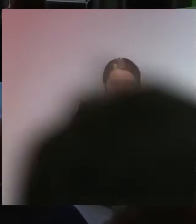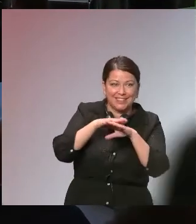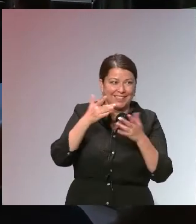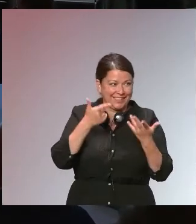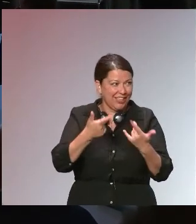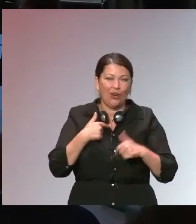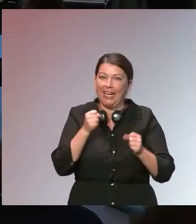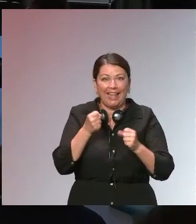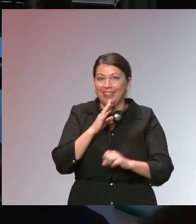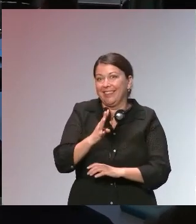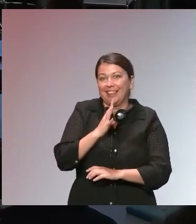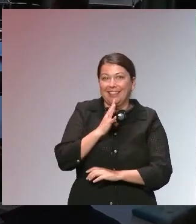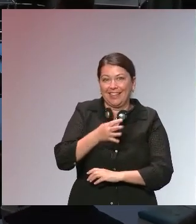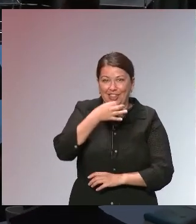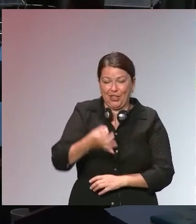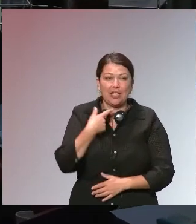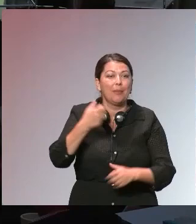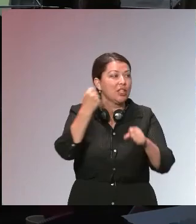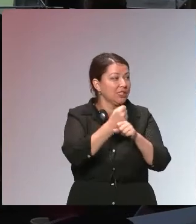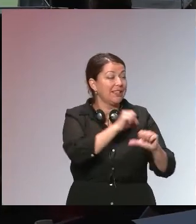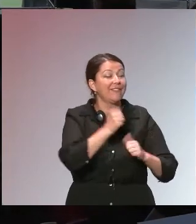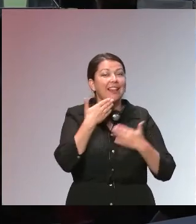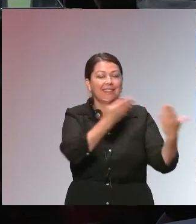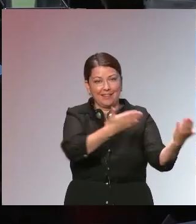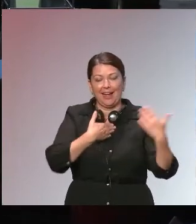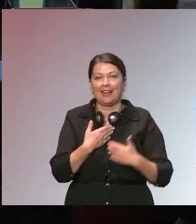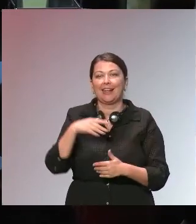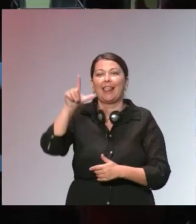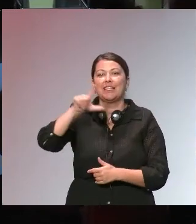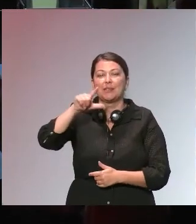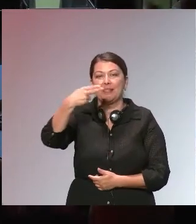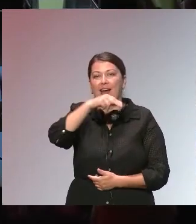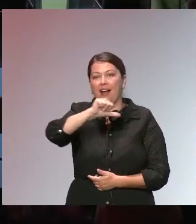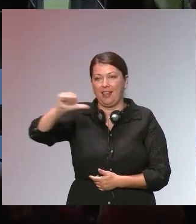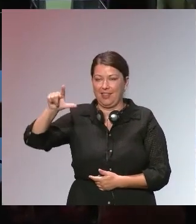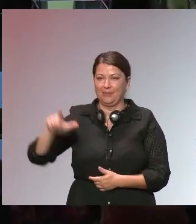danken, dass Sie uns den Vortrag so fantastisch mitgebracht haben, Lisbeth Hall. Danke.